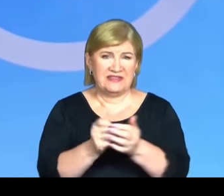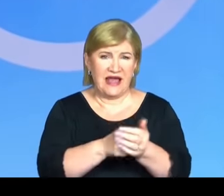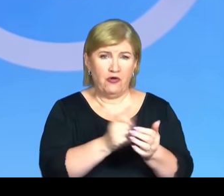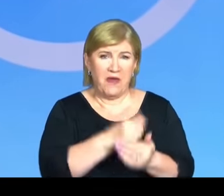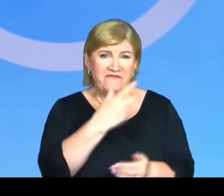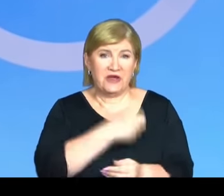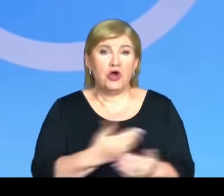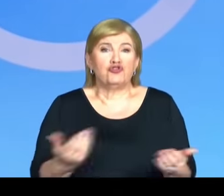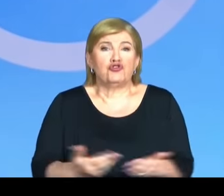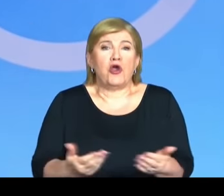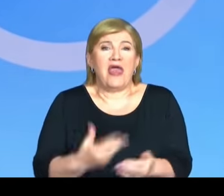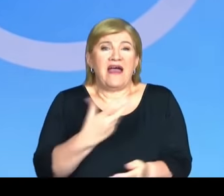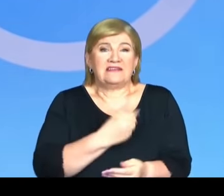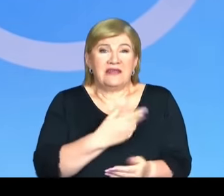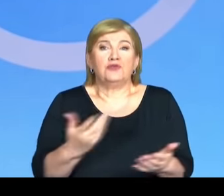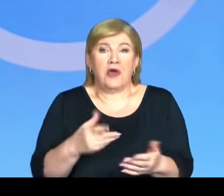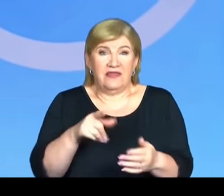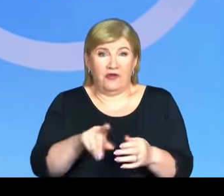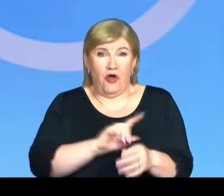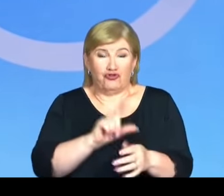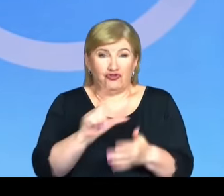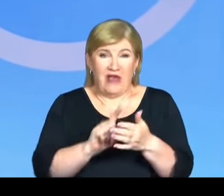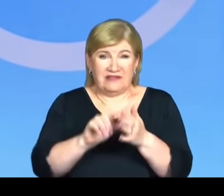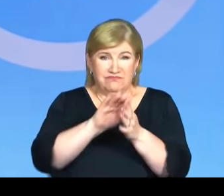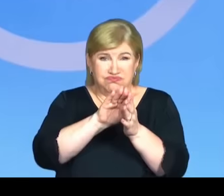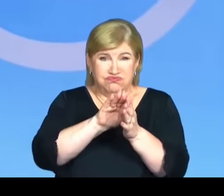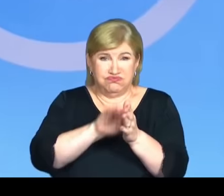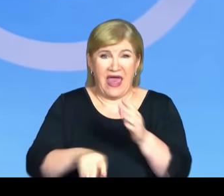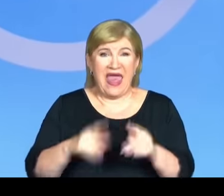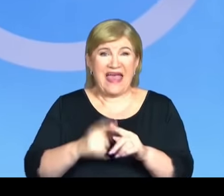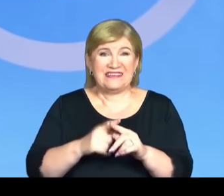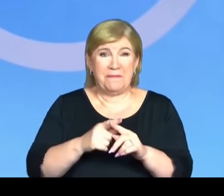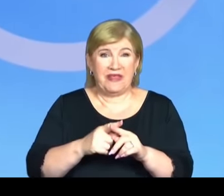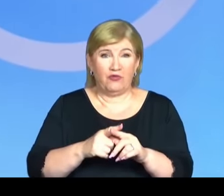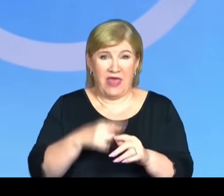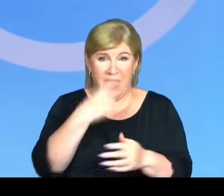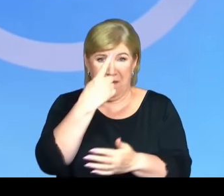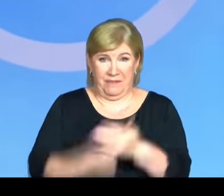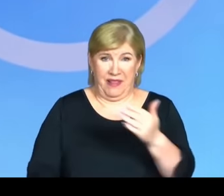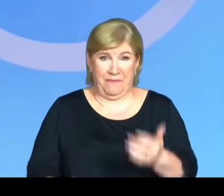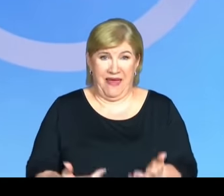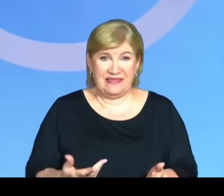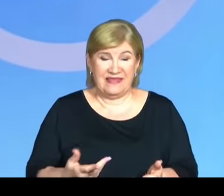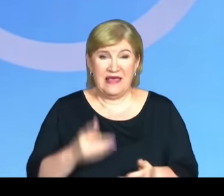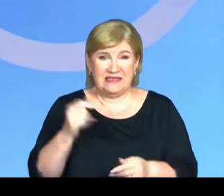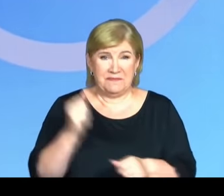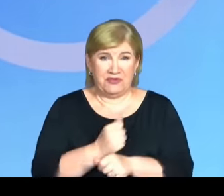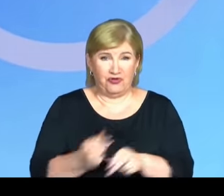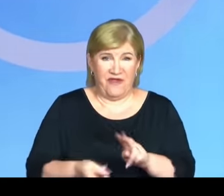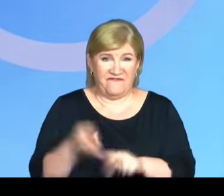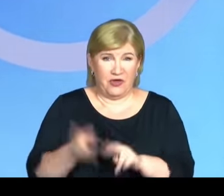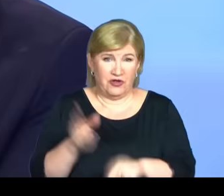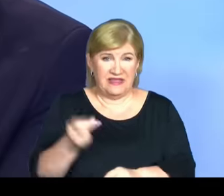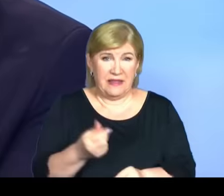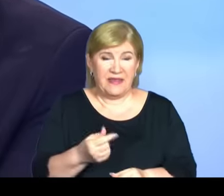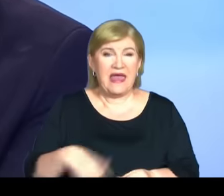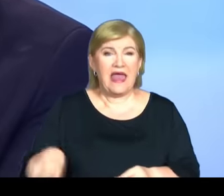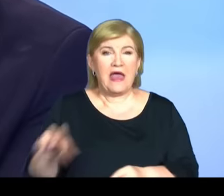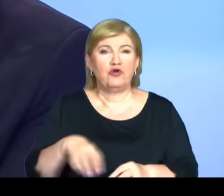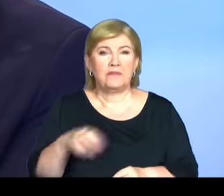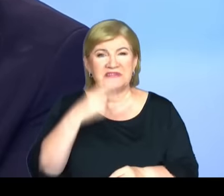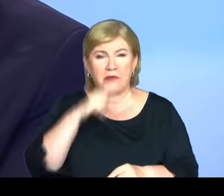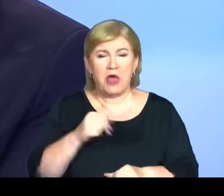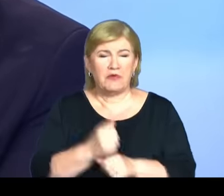tými vakcínami? Veď expirujú, to sú za desiatky miliónov eur zbytočne vyhodené peniaze. Európska komisia urobila najväčší obchod